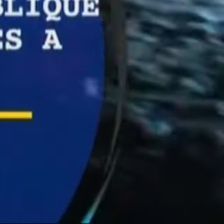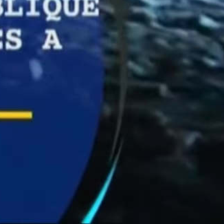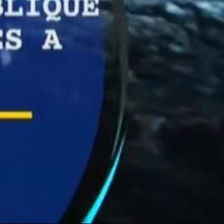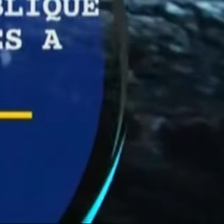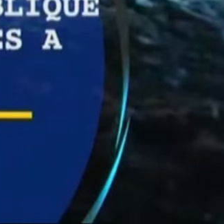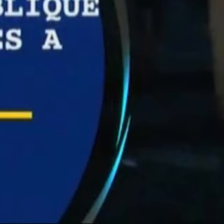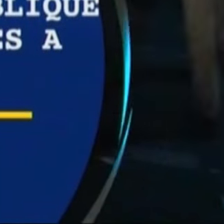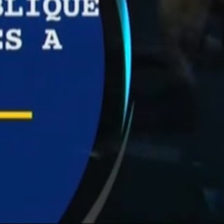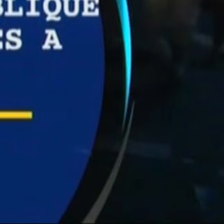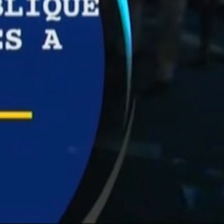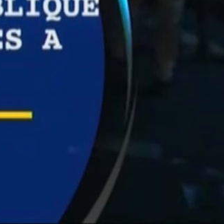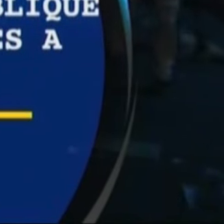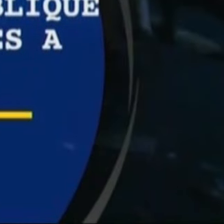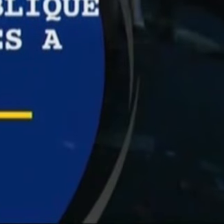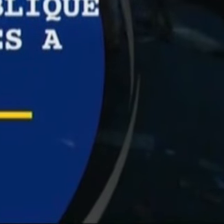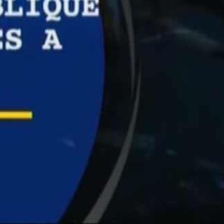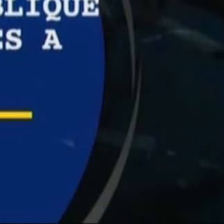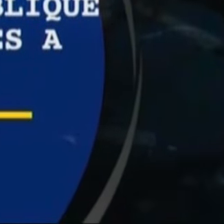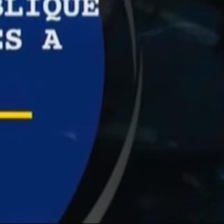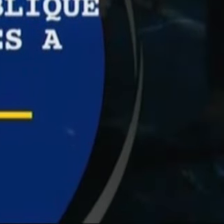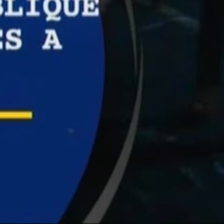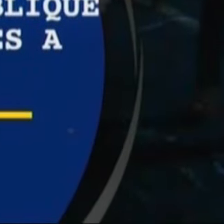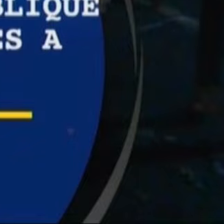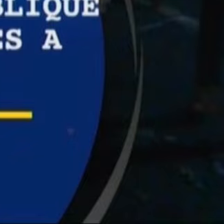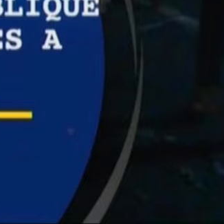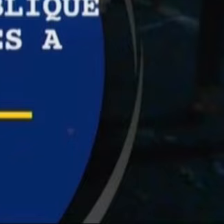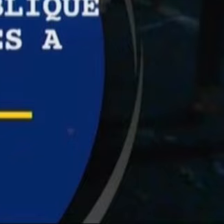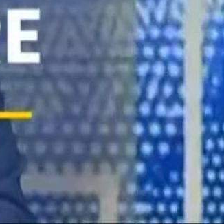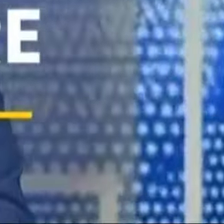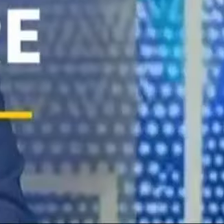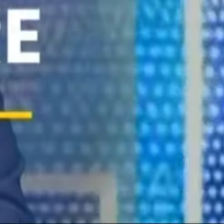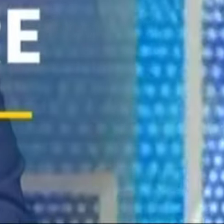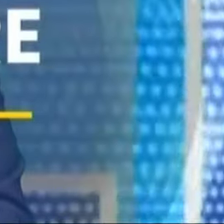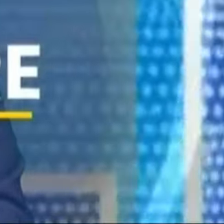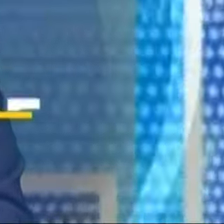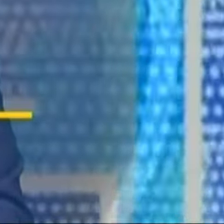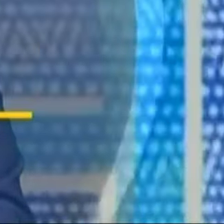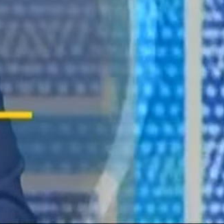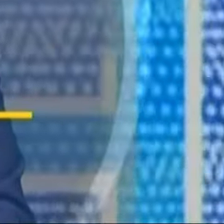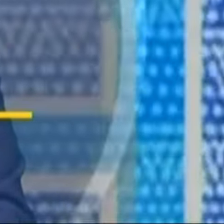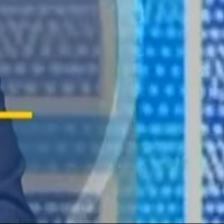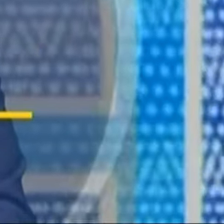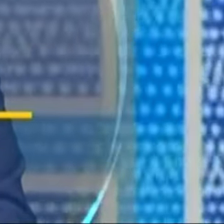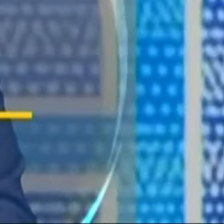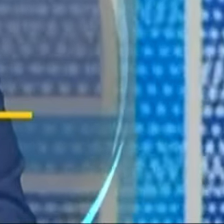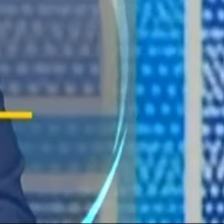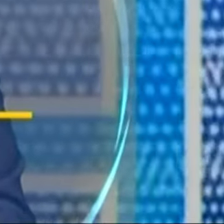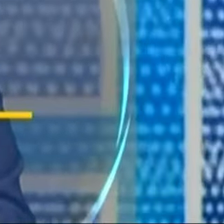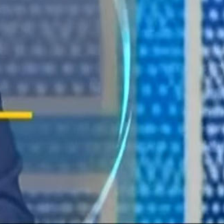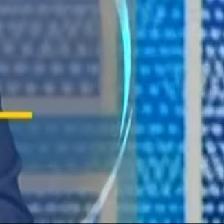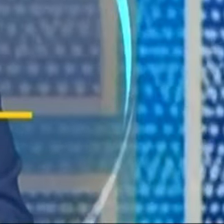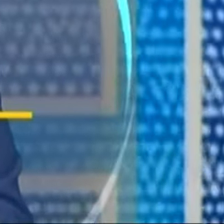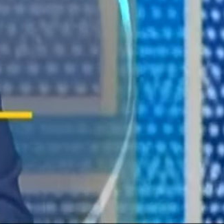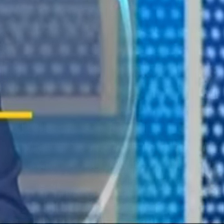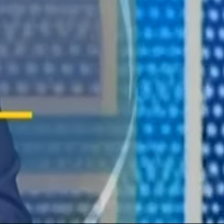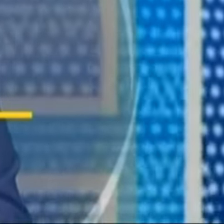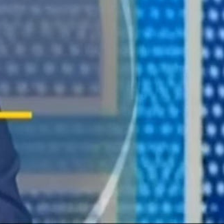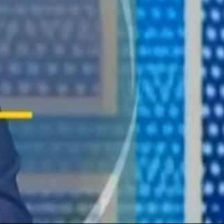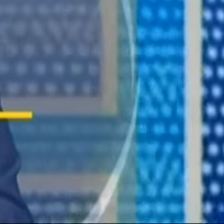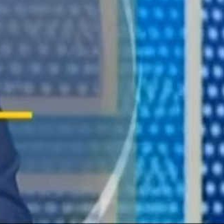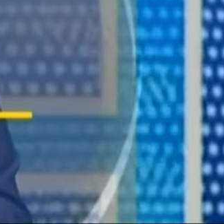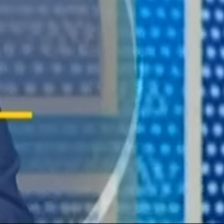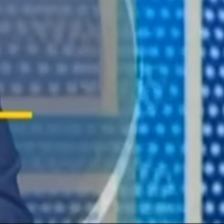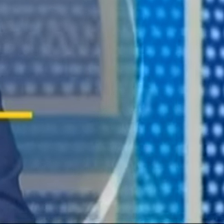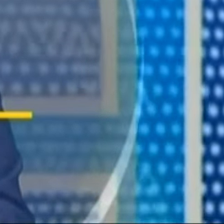Cité Verte. Nous aurons un invité dans ce journal, M. Bob Nzoyi Bengene, professeur d'université,